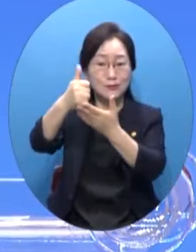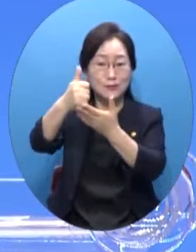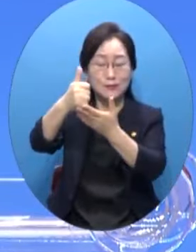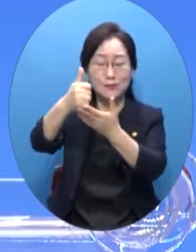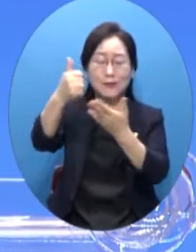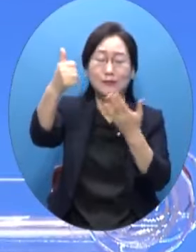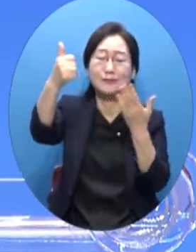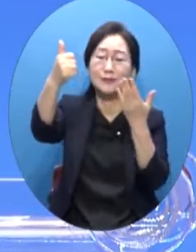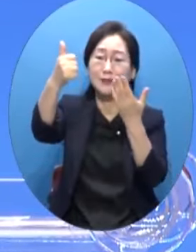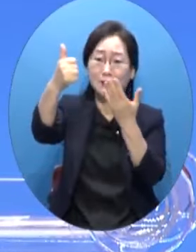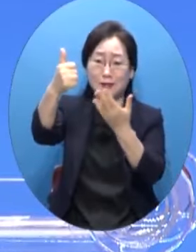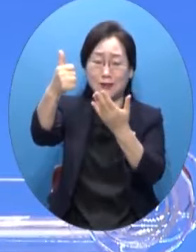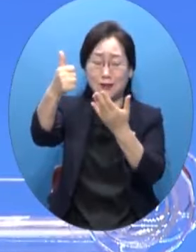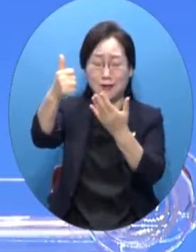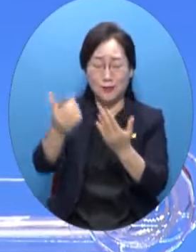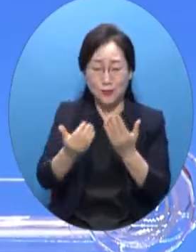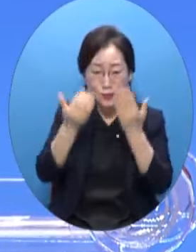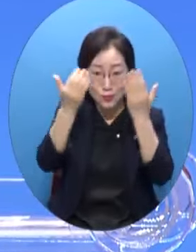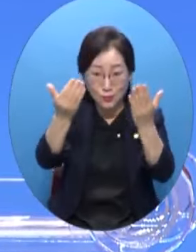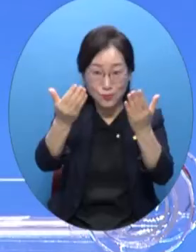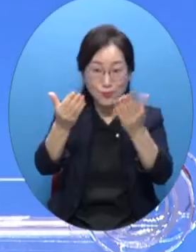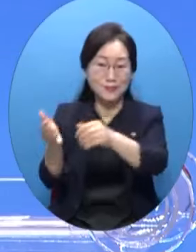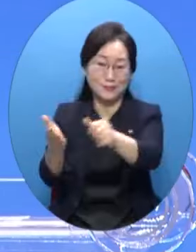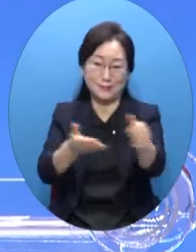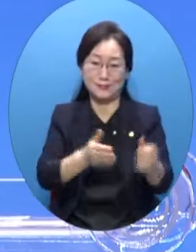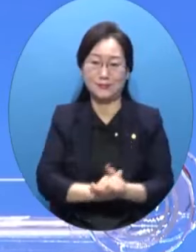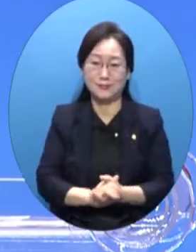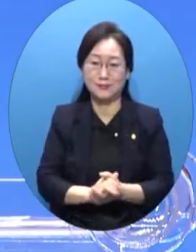주 하나님께 올려드려야 할 것입니다.